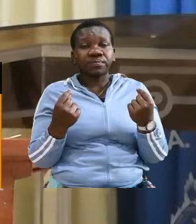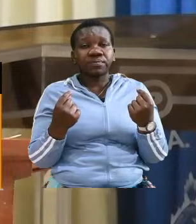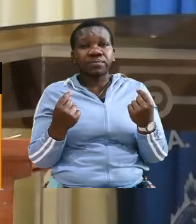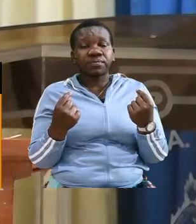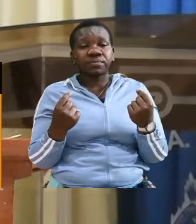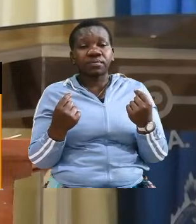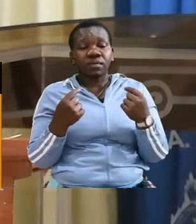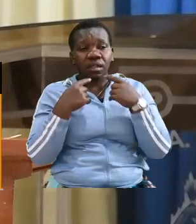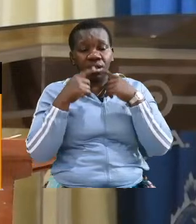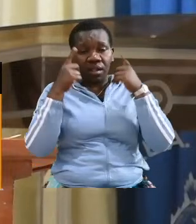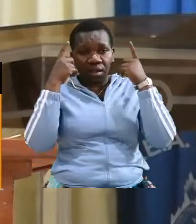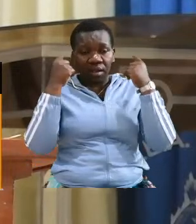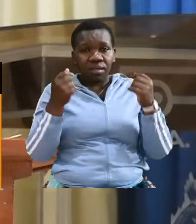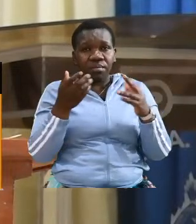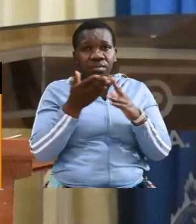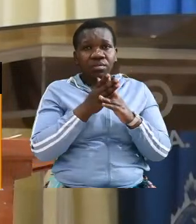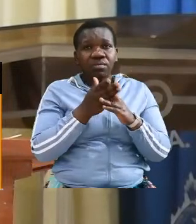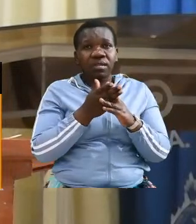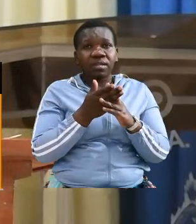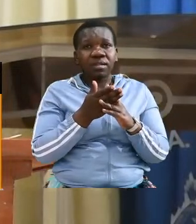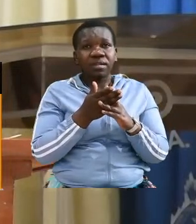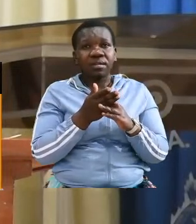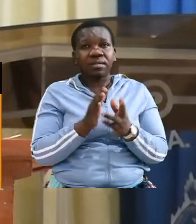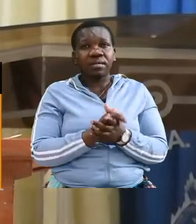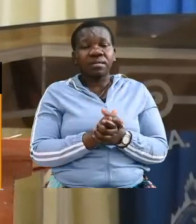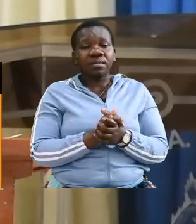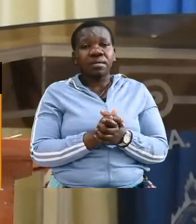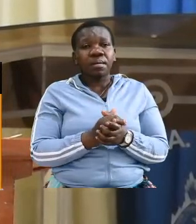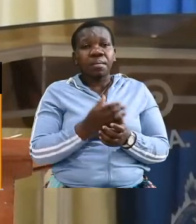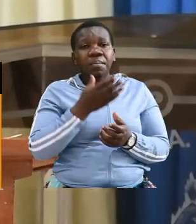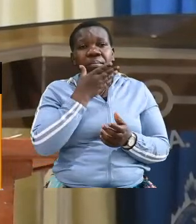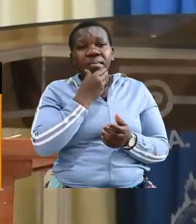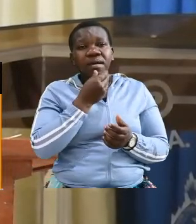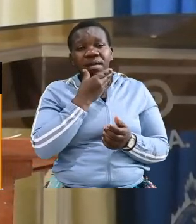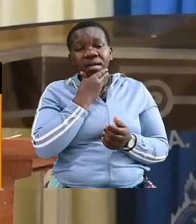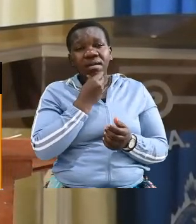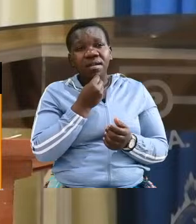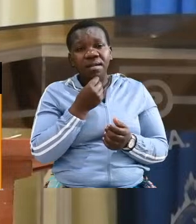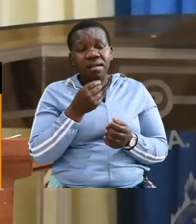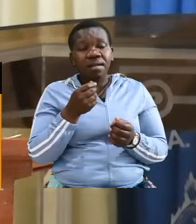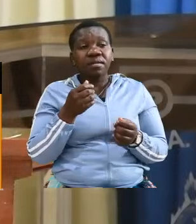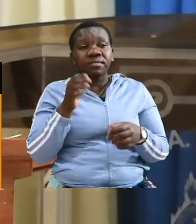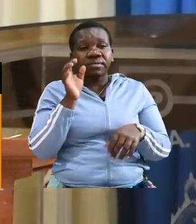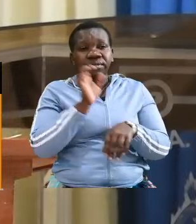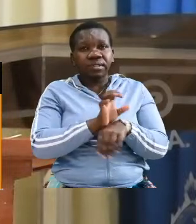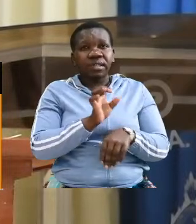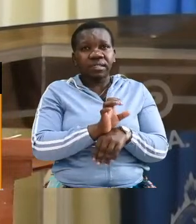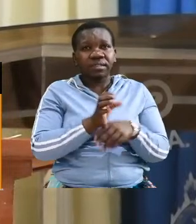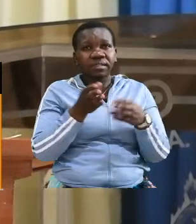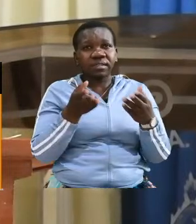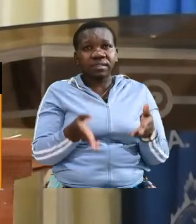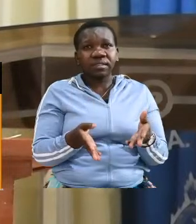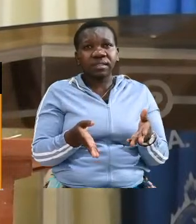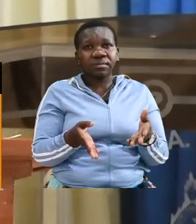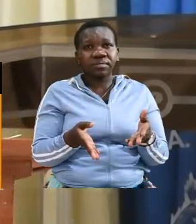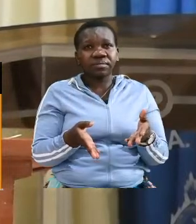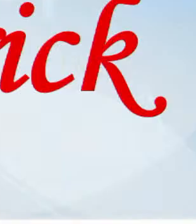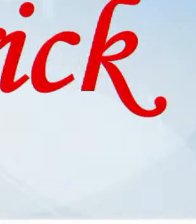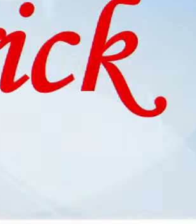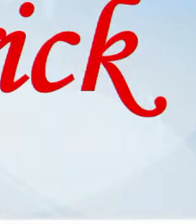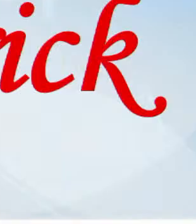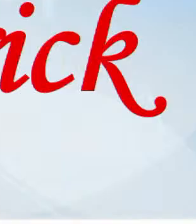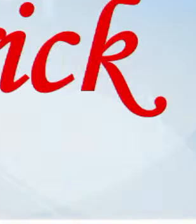Mnatangaziwa doa kati ya Patrick Kiriro Githae wa PCA Bahati Matthias Church, Bahati Paris,